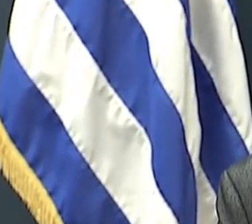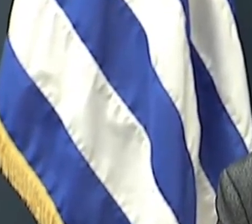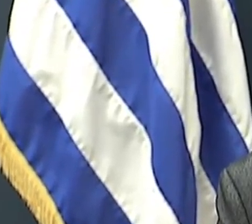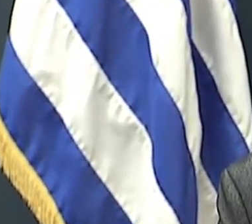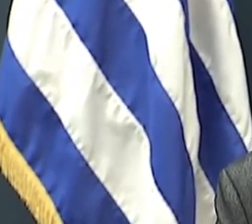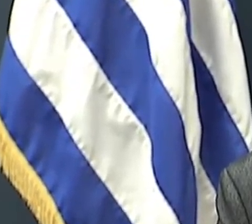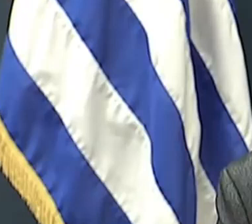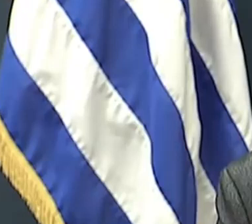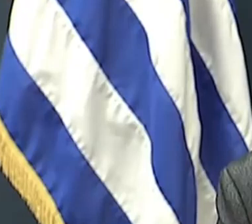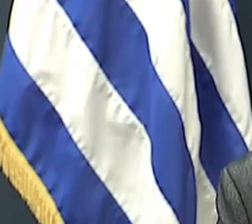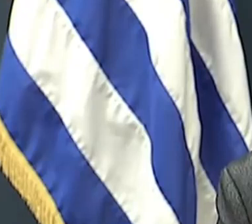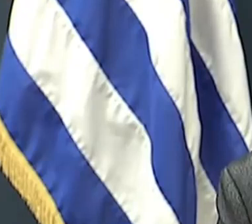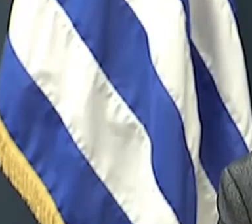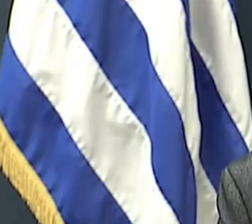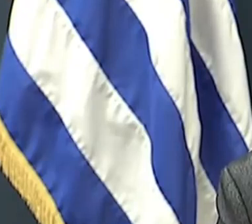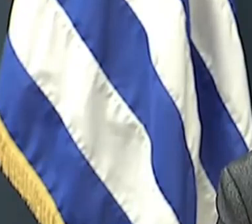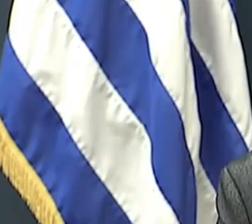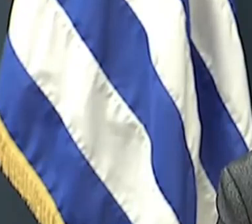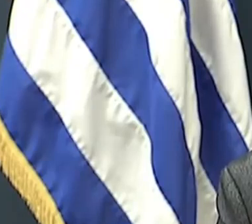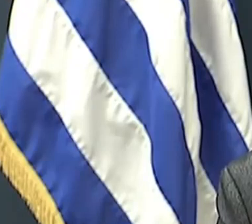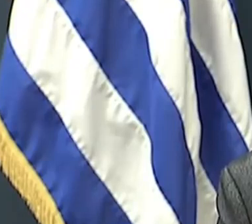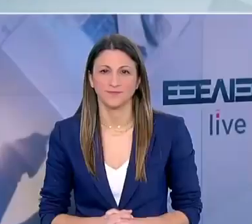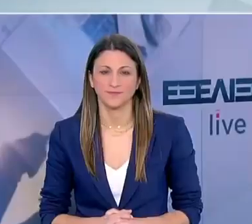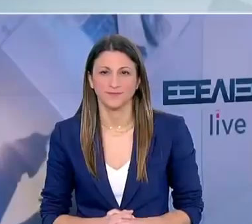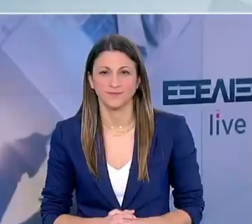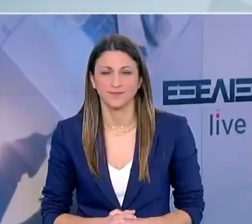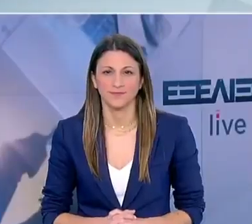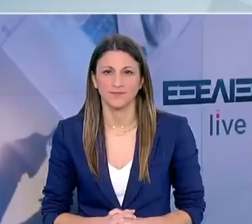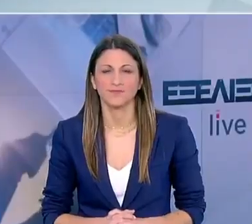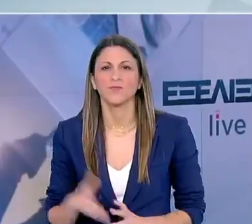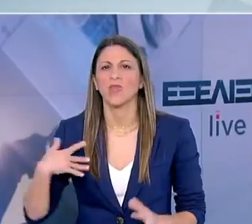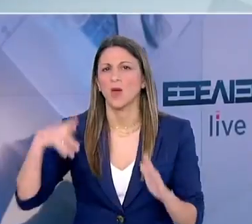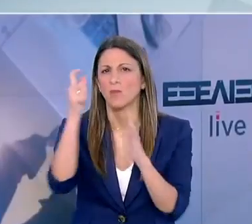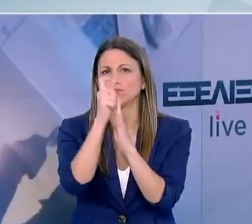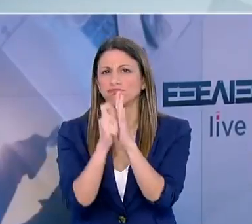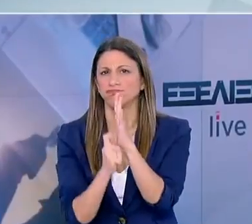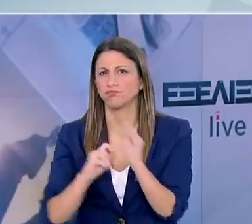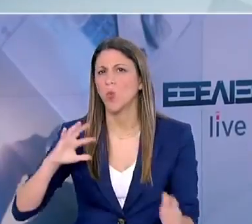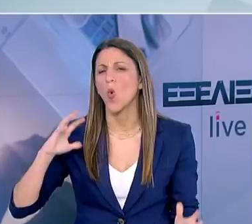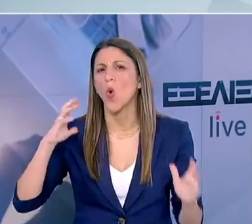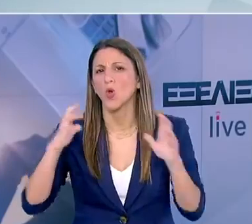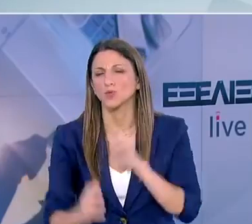366.400 άνθρωποι που ενώ μολύνθηκαν από τον ιό ανέρωσαν και έγιναν καλά. Έχουν καταγραφεί παγκοσμίως